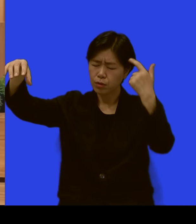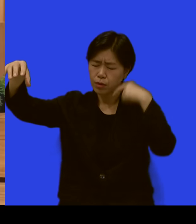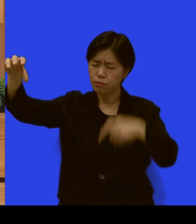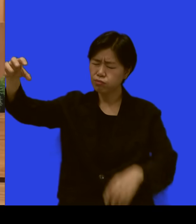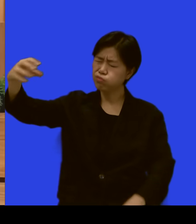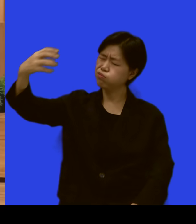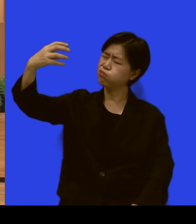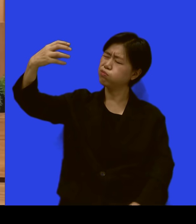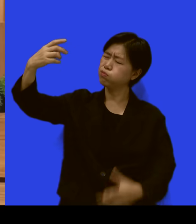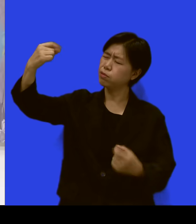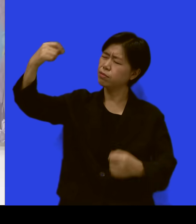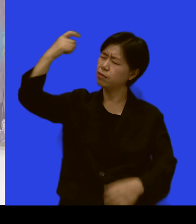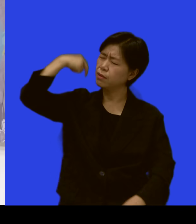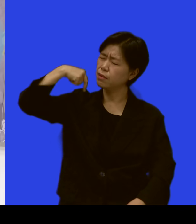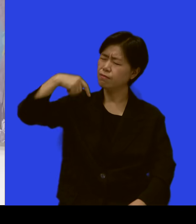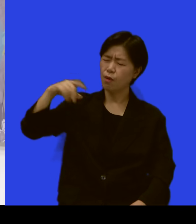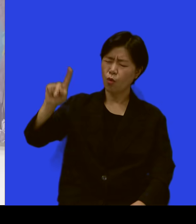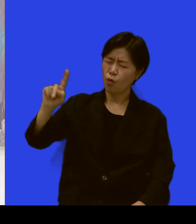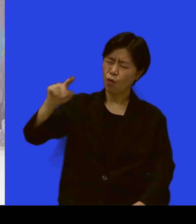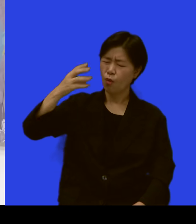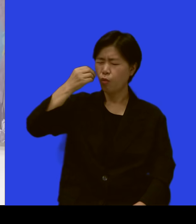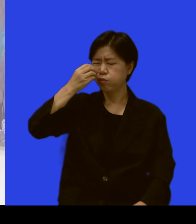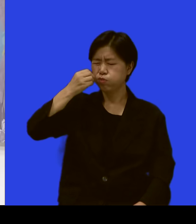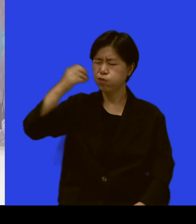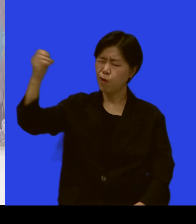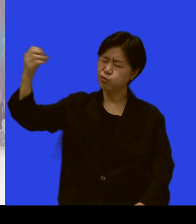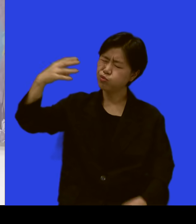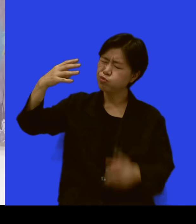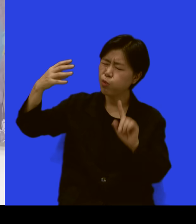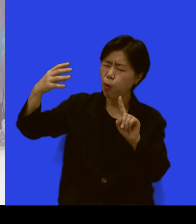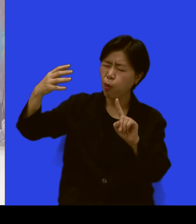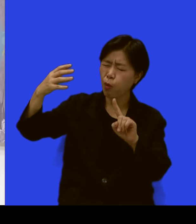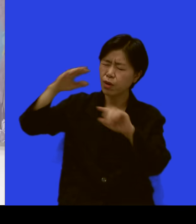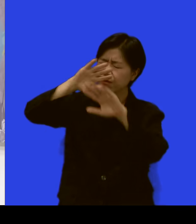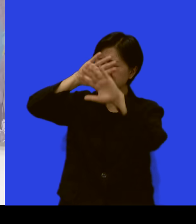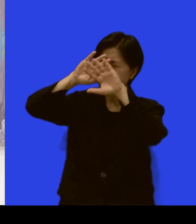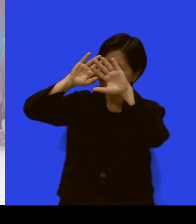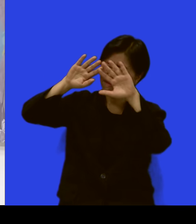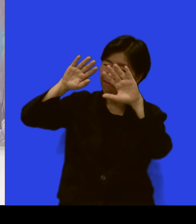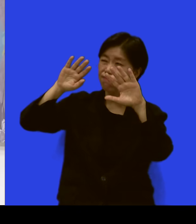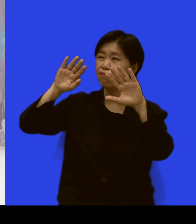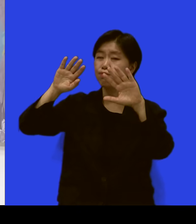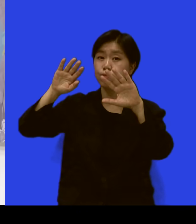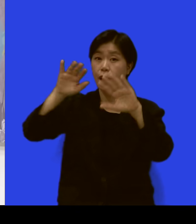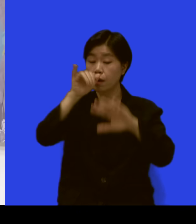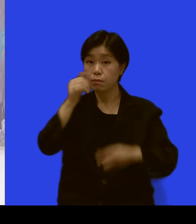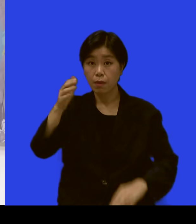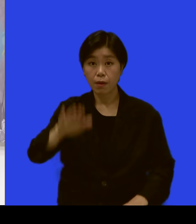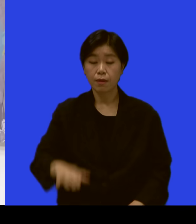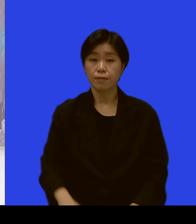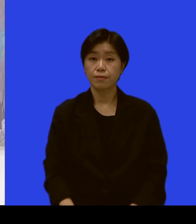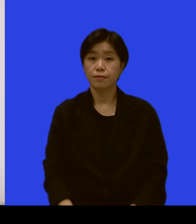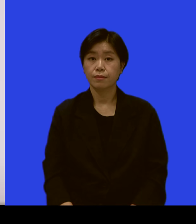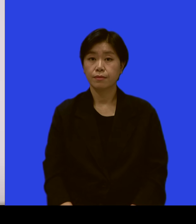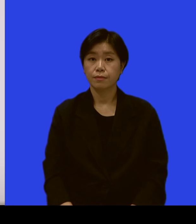거예요. 네. 그래서 이게 뭐 각도가 잘못됐나 보다. 이게 뭔 일이지? 뭐 이렇게 해가지고 막 눈을 부시시하게 떴는데